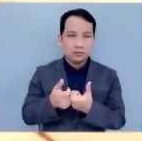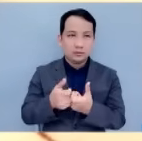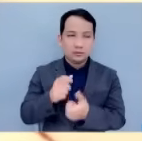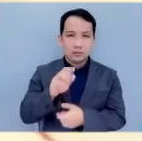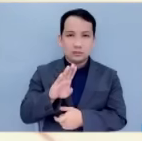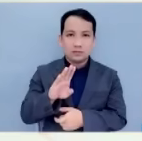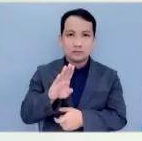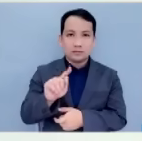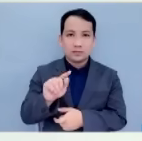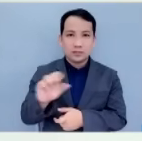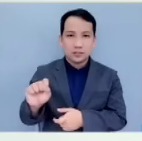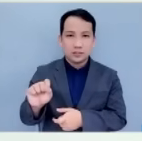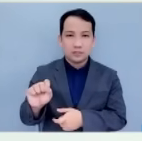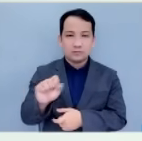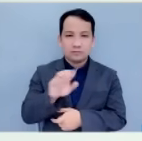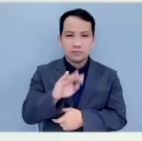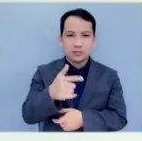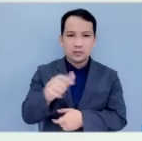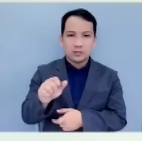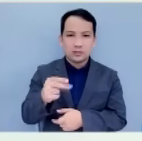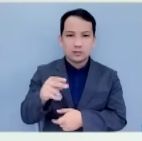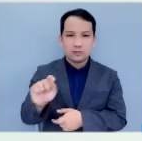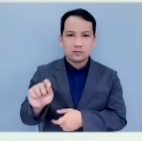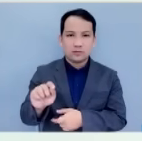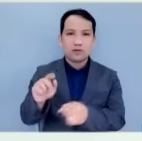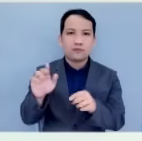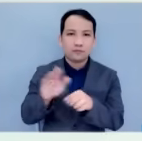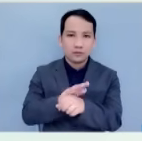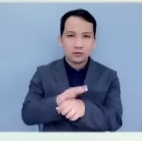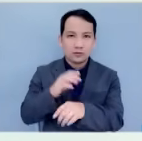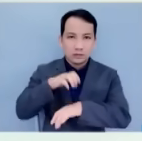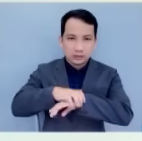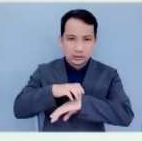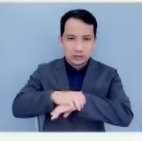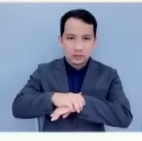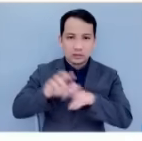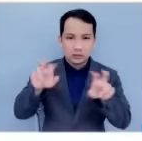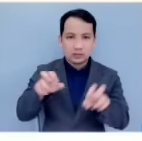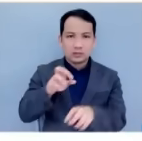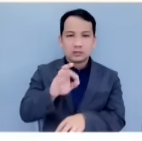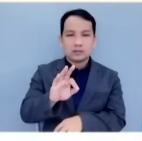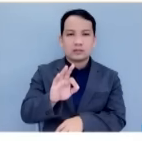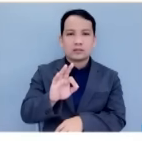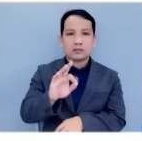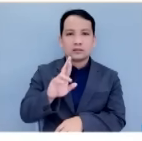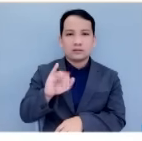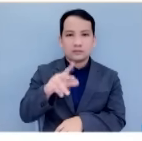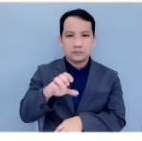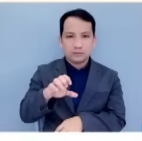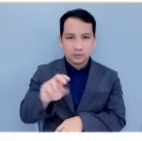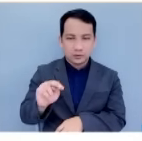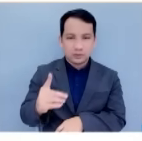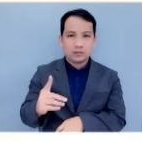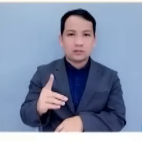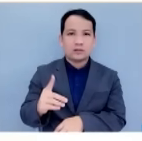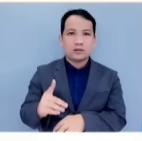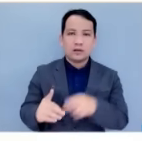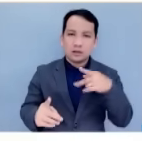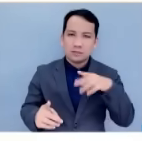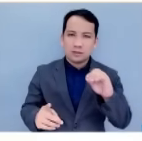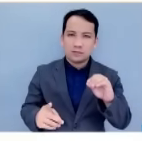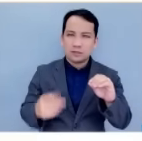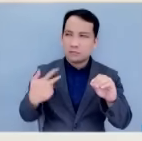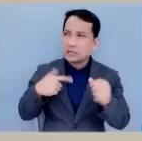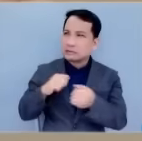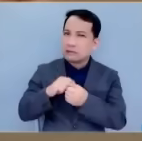Music. Purong English ang awitin na pinamagatang Friends. Pop soul na may halong R&B ang genre ng awitin na